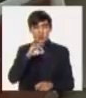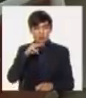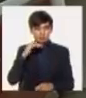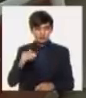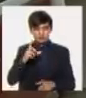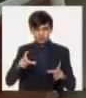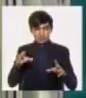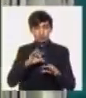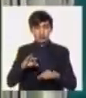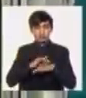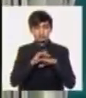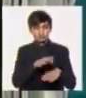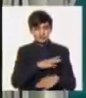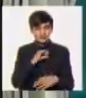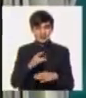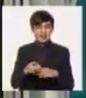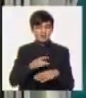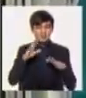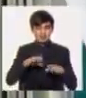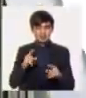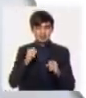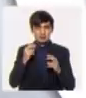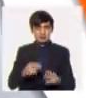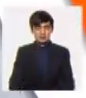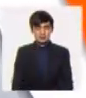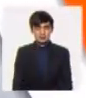чем отличаются карантинные меры в регионах?